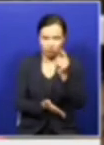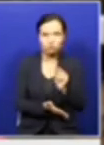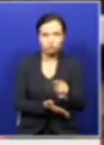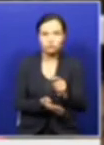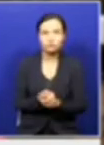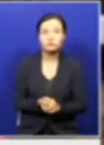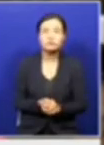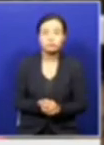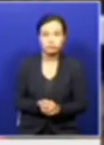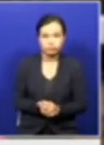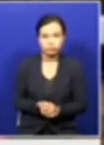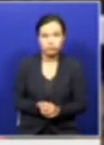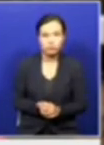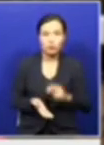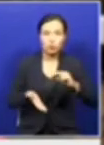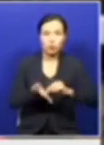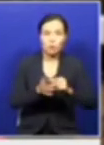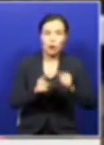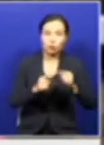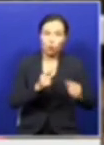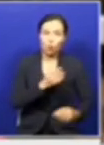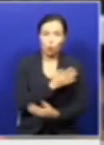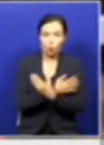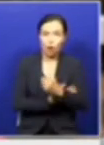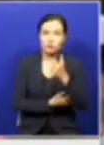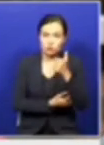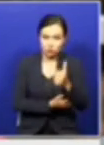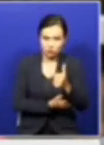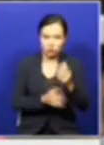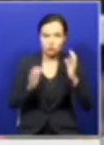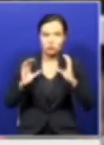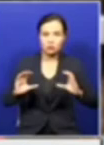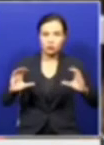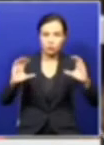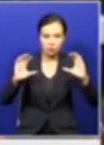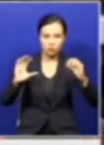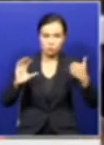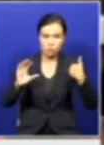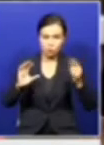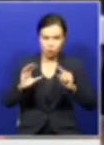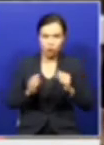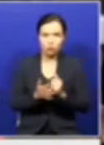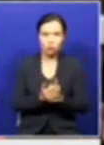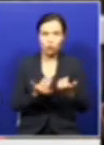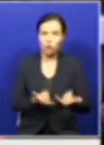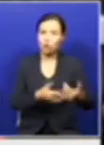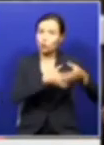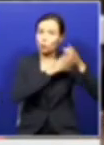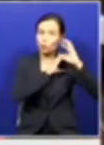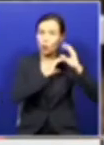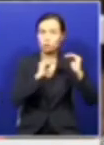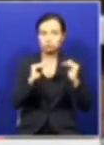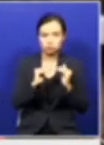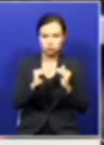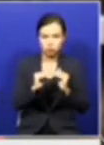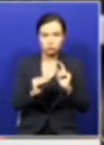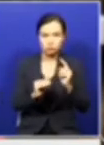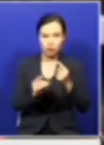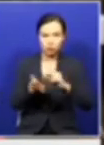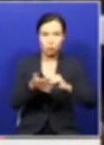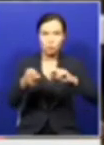นี้ถือว่าเป็นโอกาสที่ดีที่รัฐบาลจะได้นำกลับมาทบทวนเพื่อที่จะแก้ไขปัญ